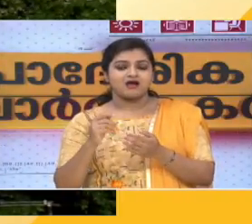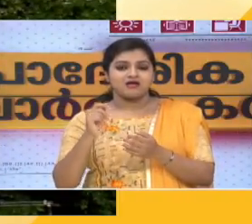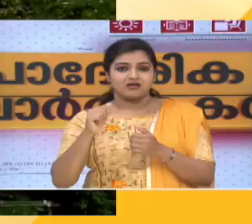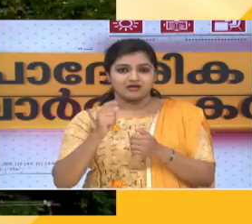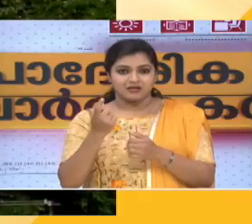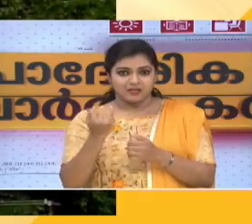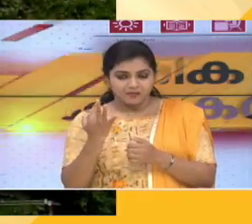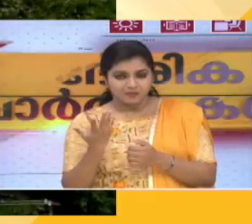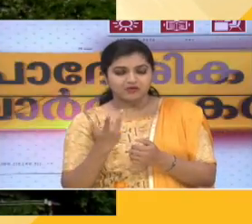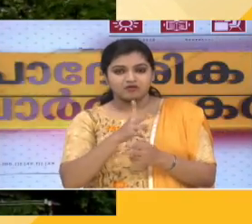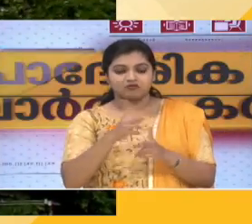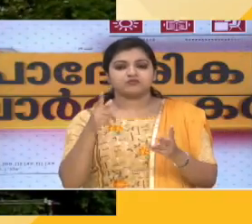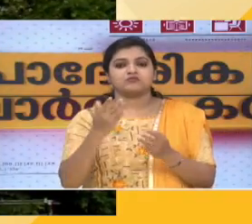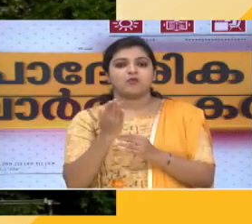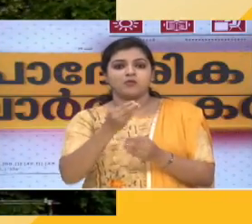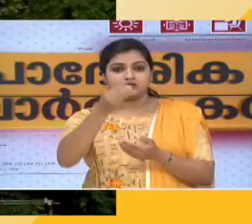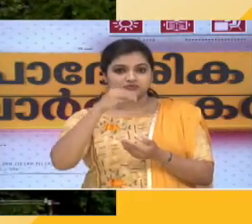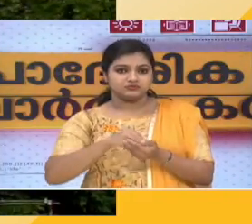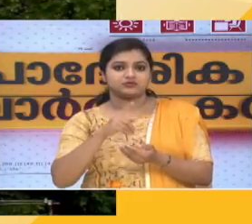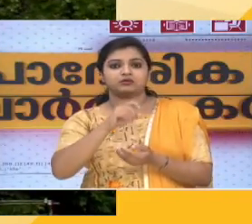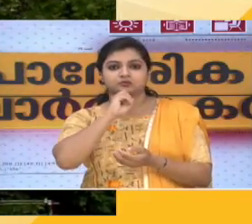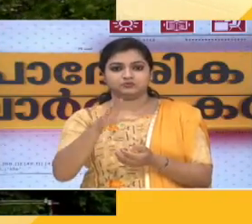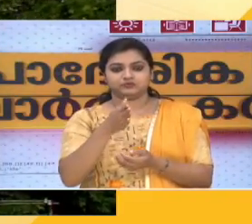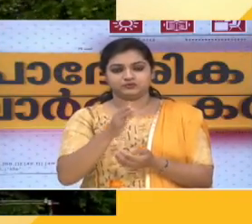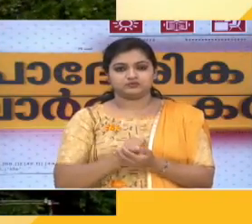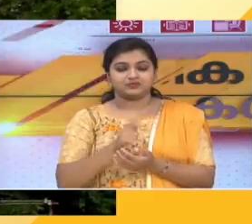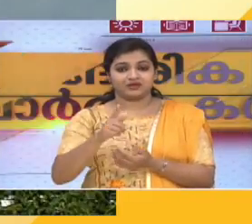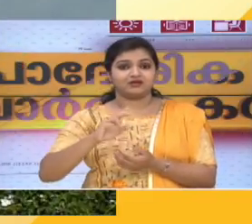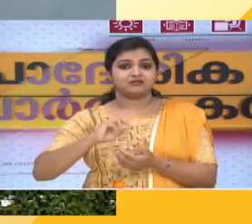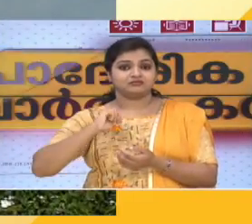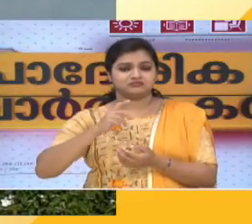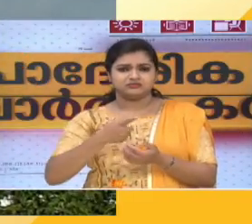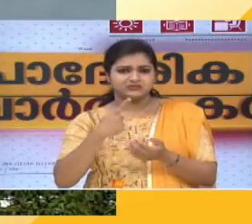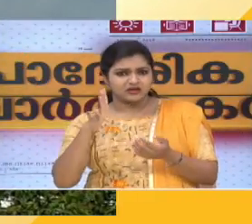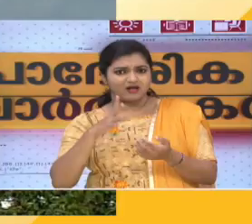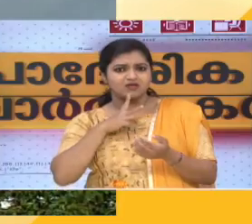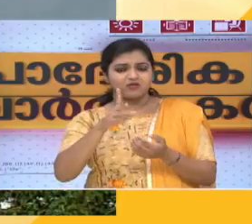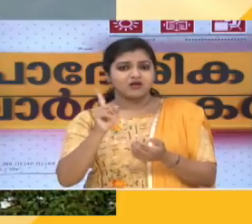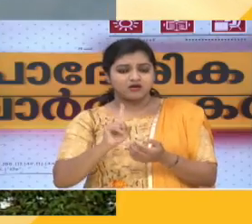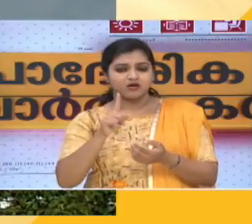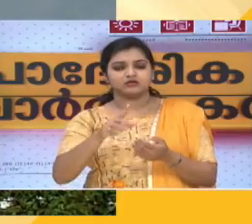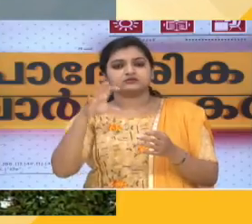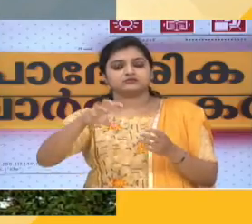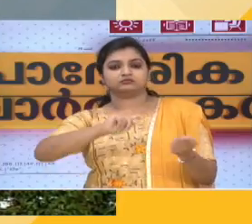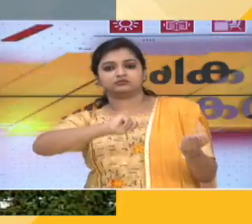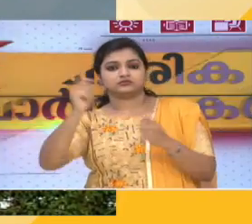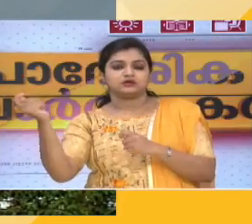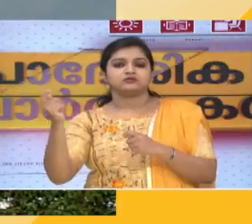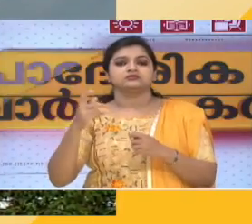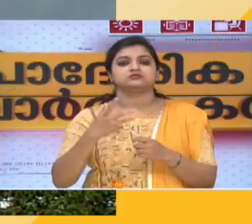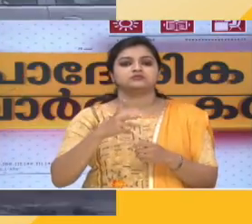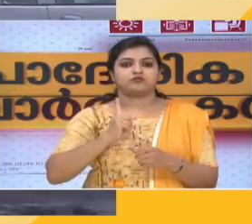ഫോണിൽ ശേഖരിക്കാനാണ് നിർദ്ദേശം. ഉത്തരവിനെതിരെ പ്രതിഷേധിക്കുന്നവരെ സ്ഥലം മാറ്റി ഭീഷണിപ്പെടുത്തുകയാണെന്നും ജീവനക്കാർ പറയുന്നു. സ്മാർട്ട്